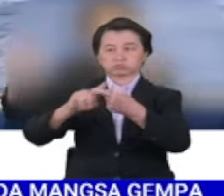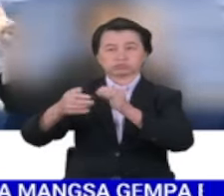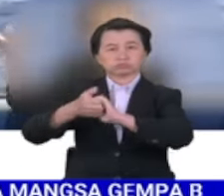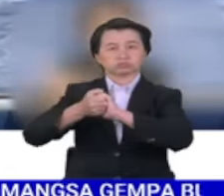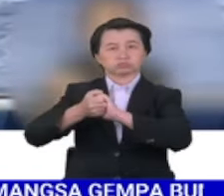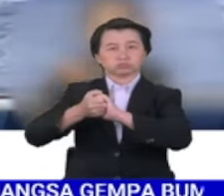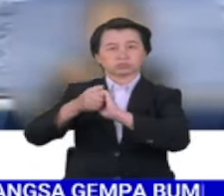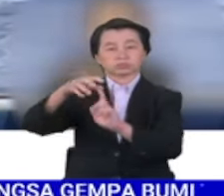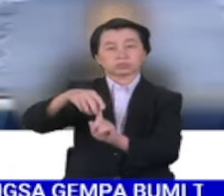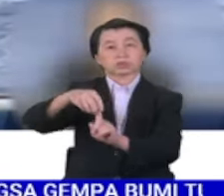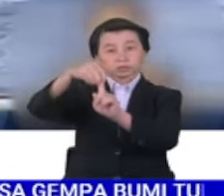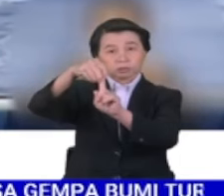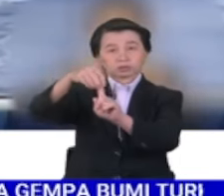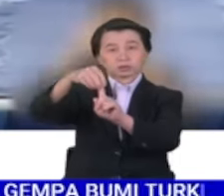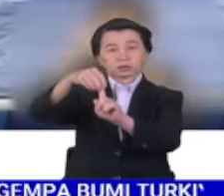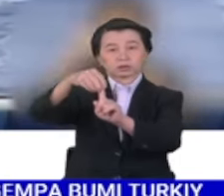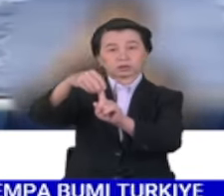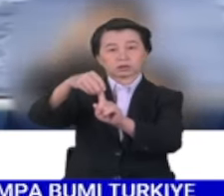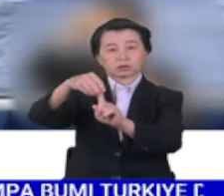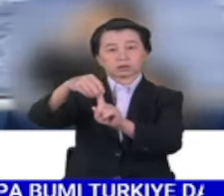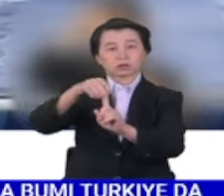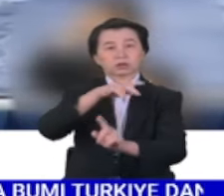istimewa negara